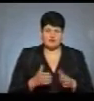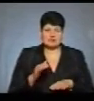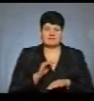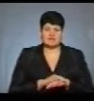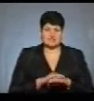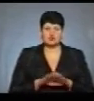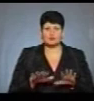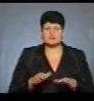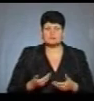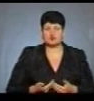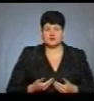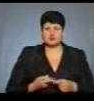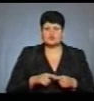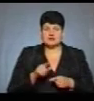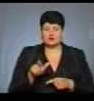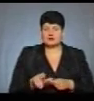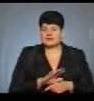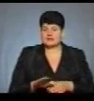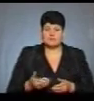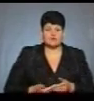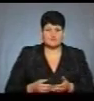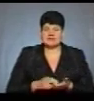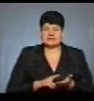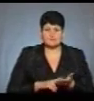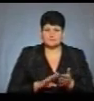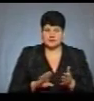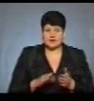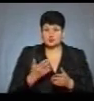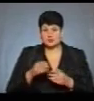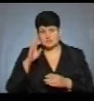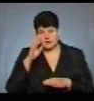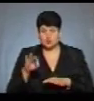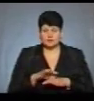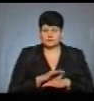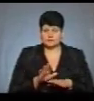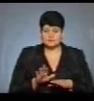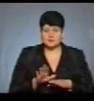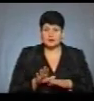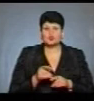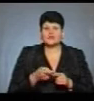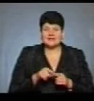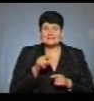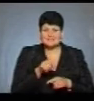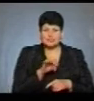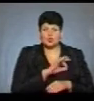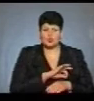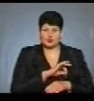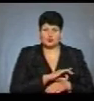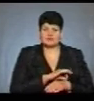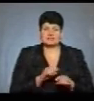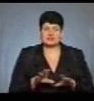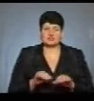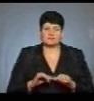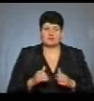фактичного місця проживання, що ця людина не проживає в зареєстрованому. І якщо це не чоловік і дружина, тоді ці доходи за рішенням